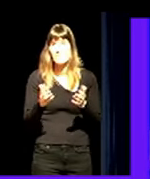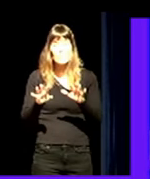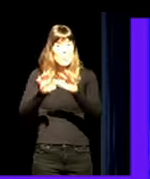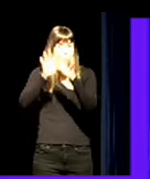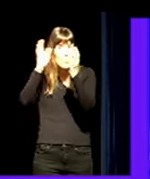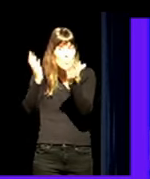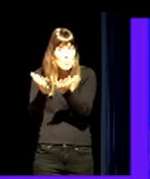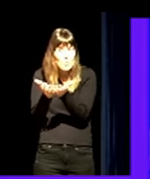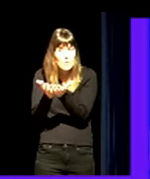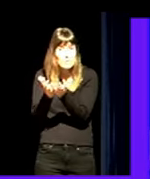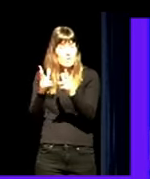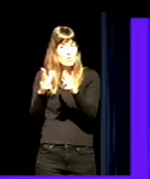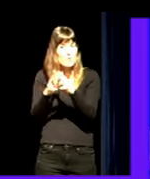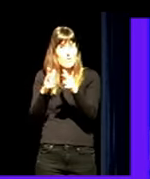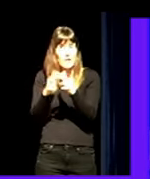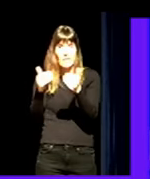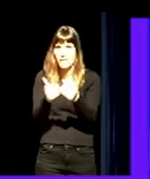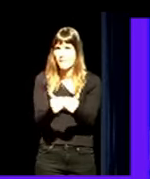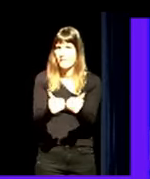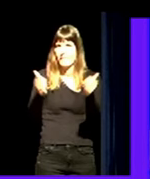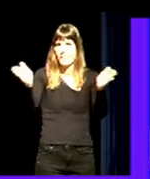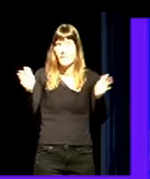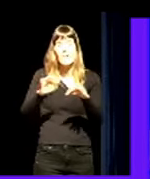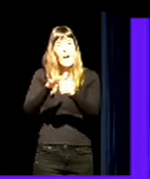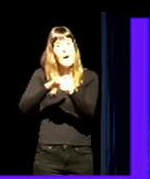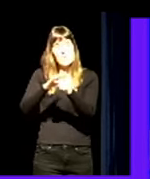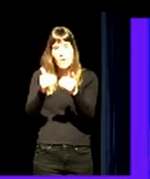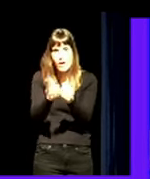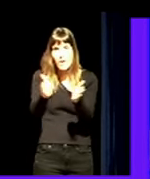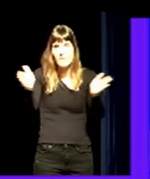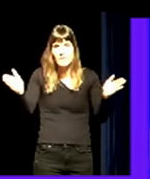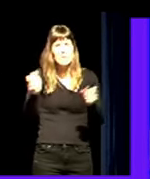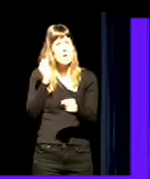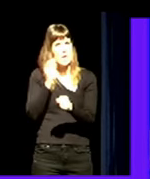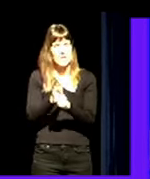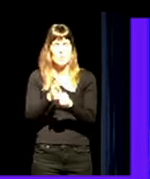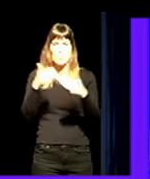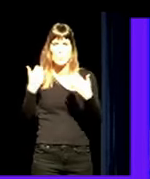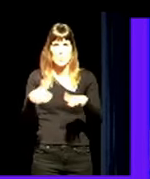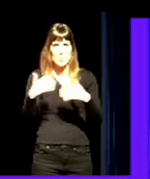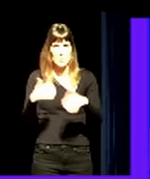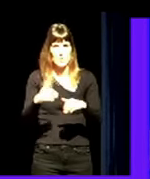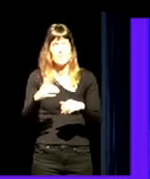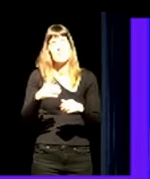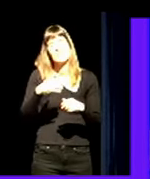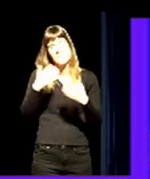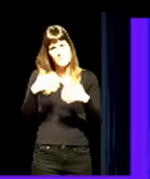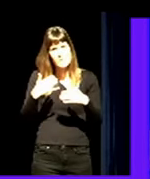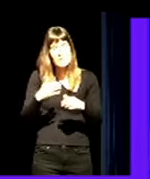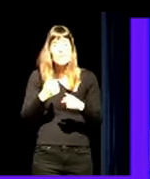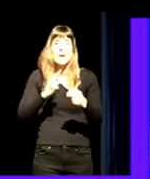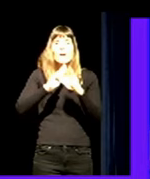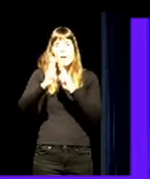edo espazio baten oso zabala dela. Hor da, erronka handia da, eh? Erronka oso handia da, eta nik segurenik ez da euskat